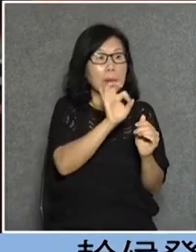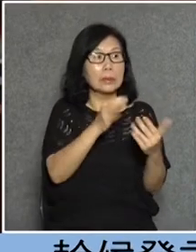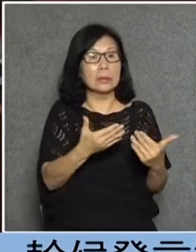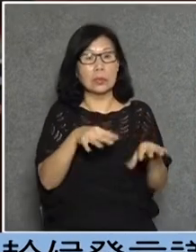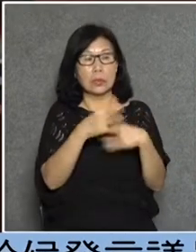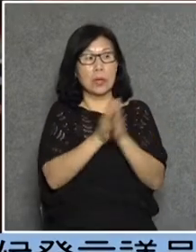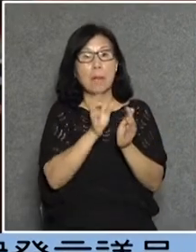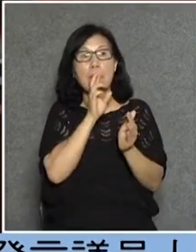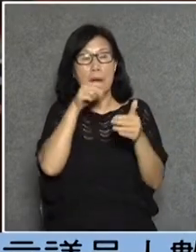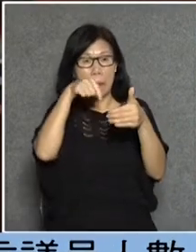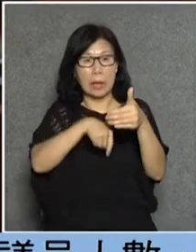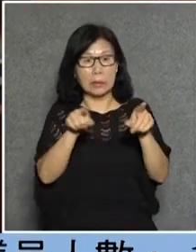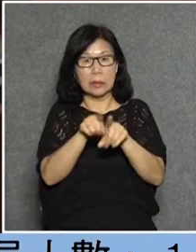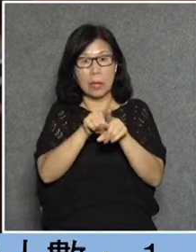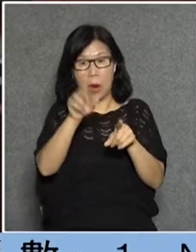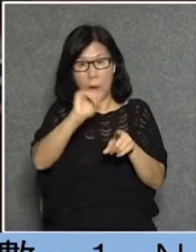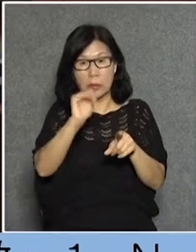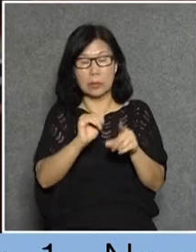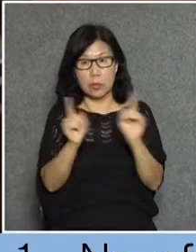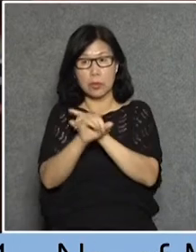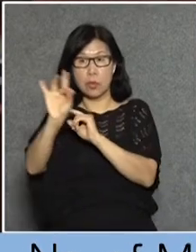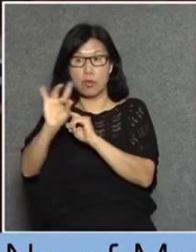话俾张炳良听嘅。